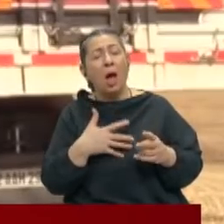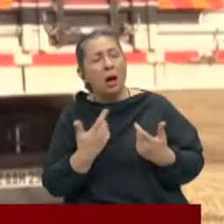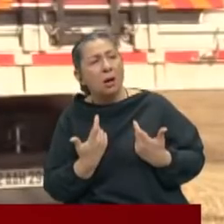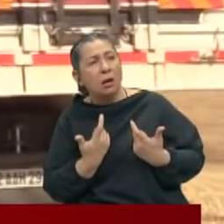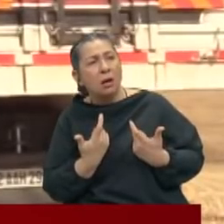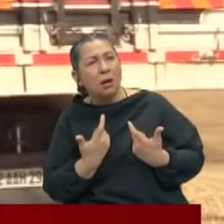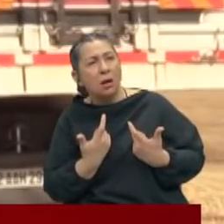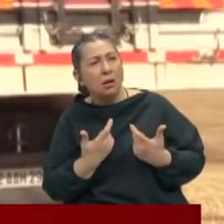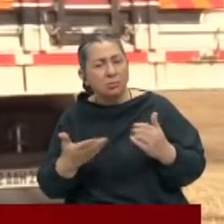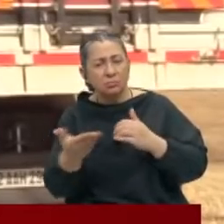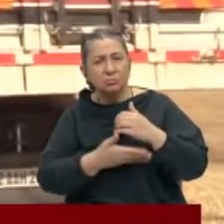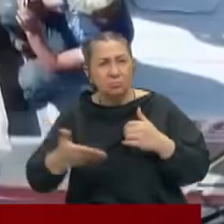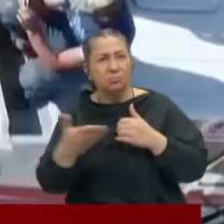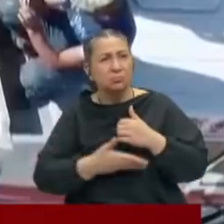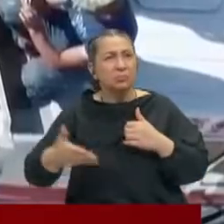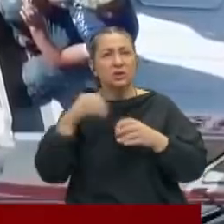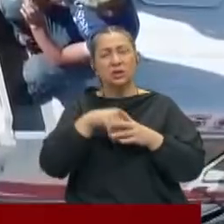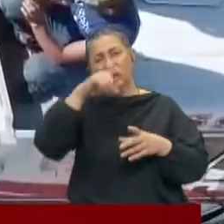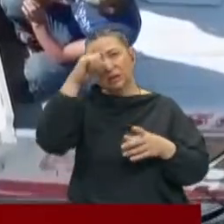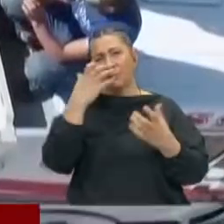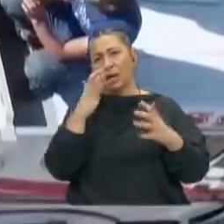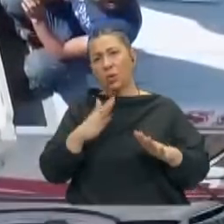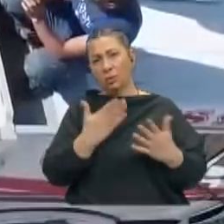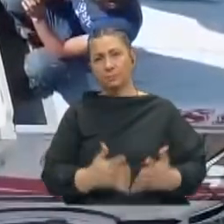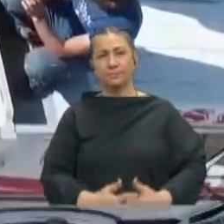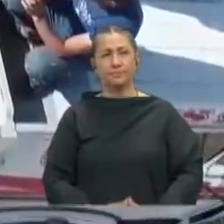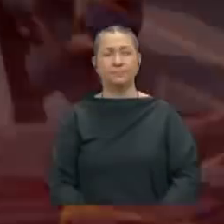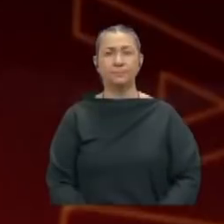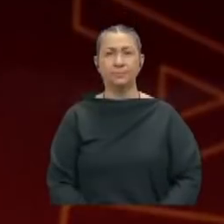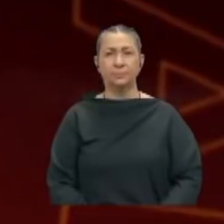merakıyla hasat için yaz aylarını bekliyor.